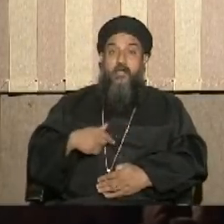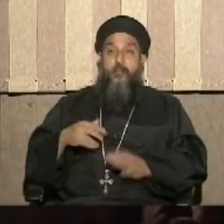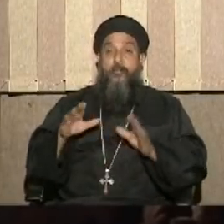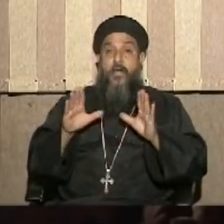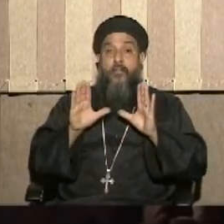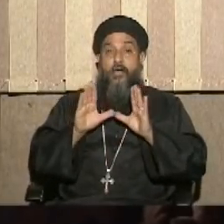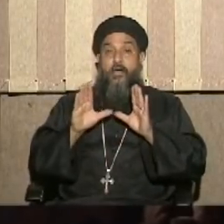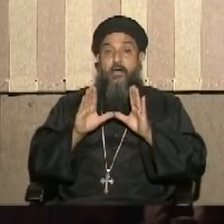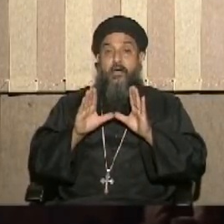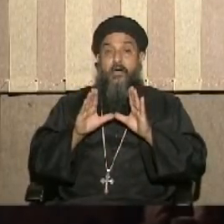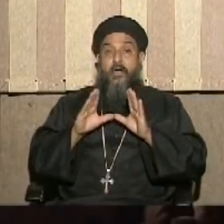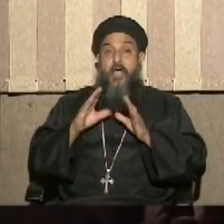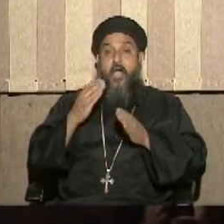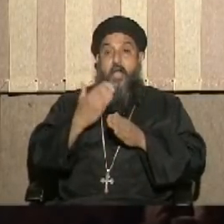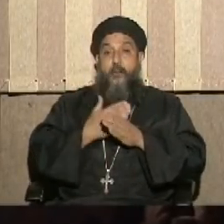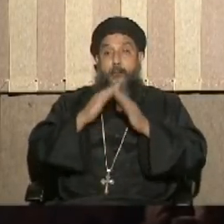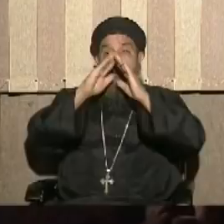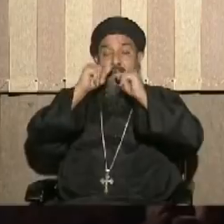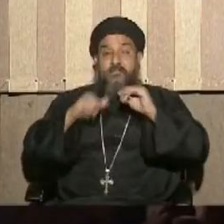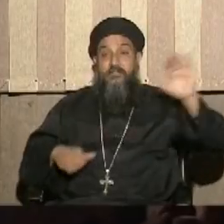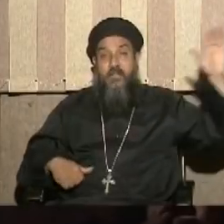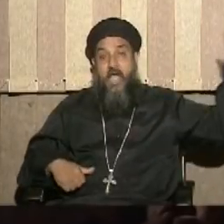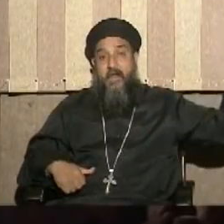وجيت من شان